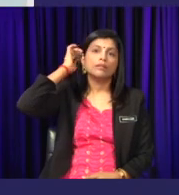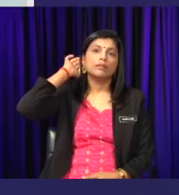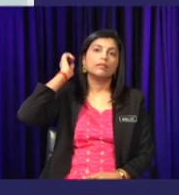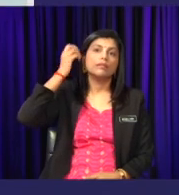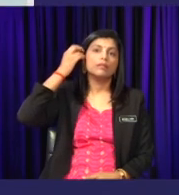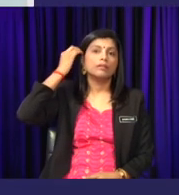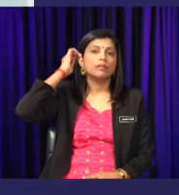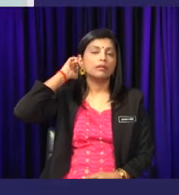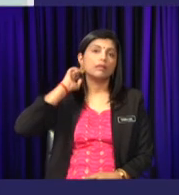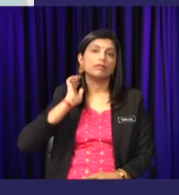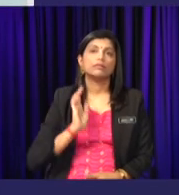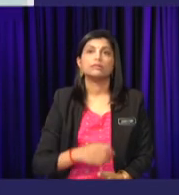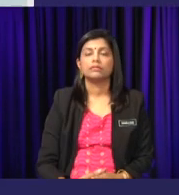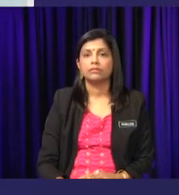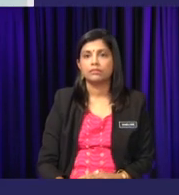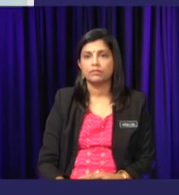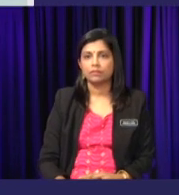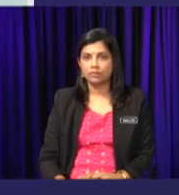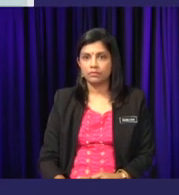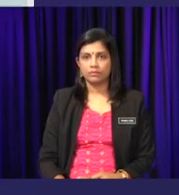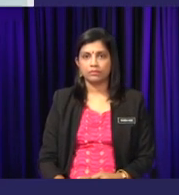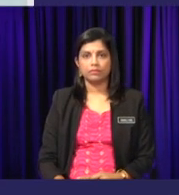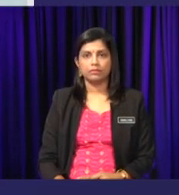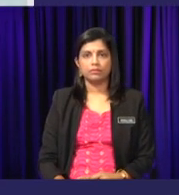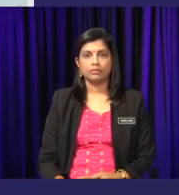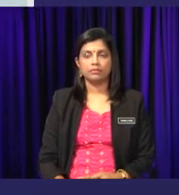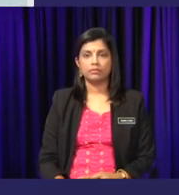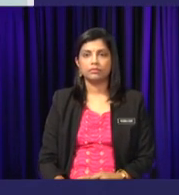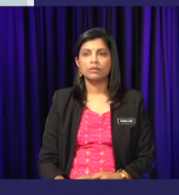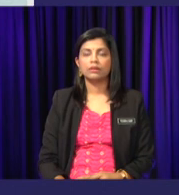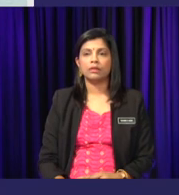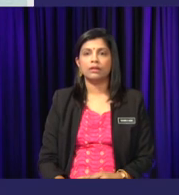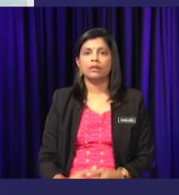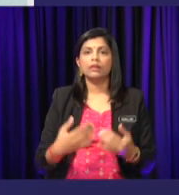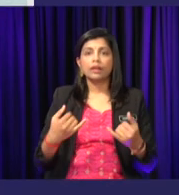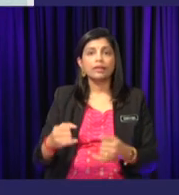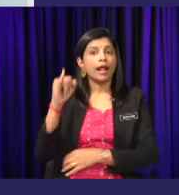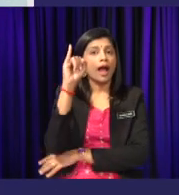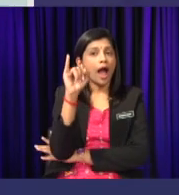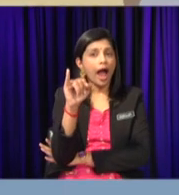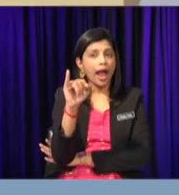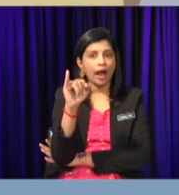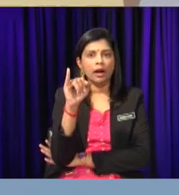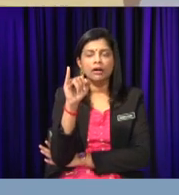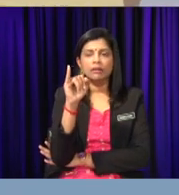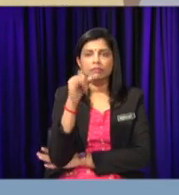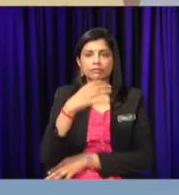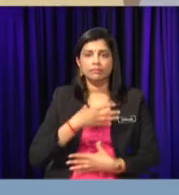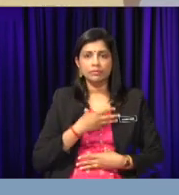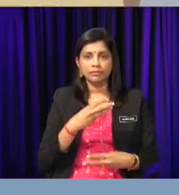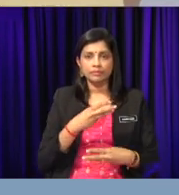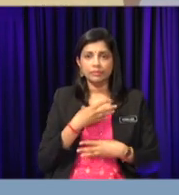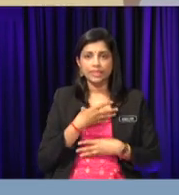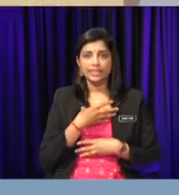untuk kegunaan domestik saja Oke seterusnya aku yang menarik intrisme